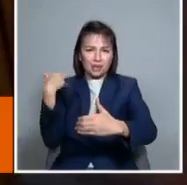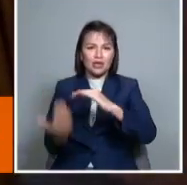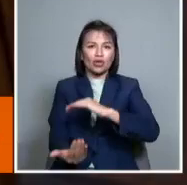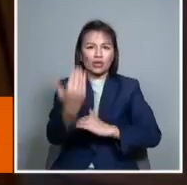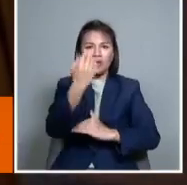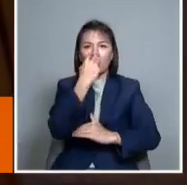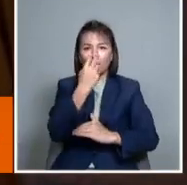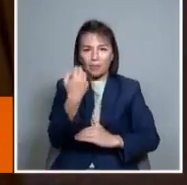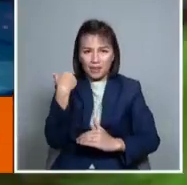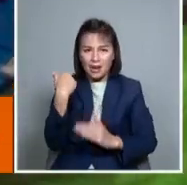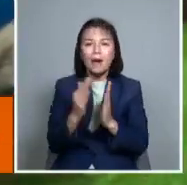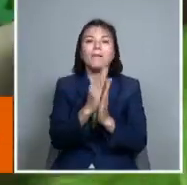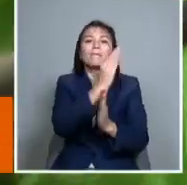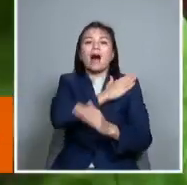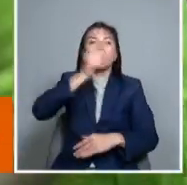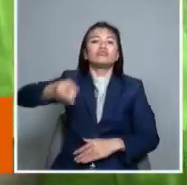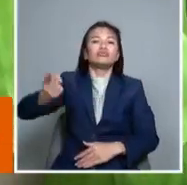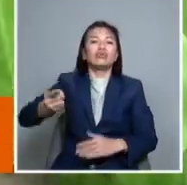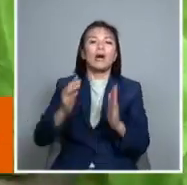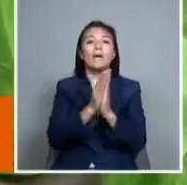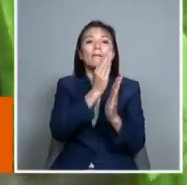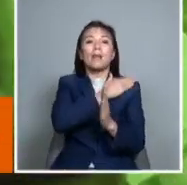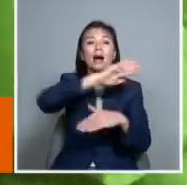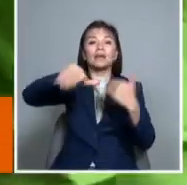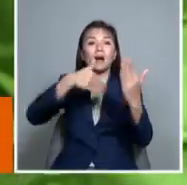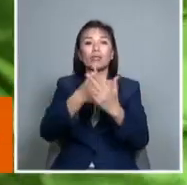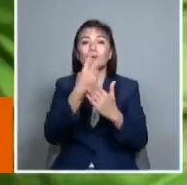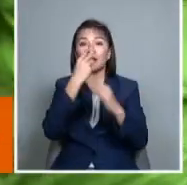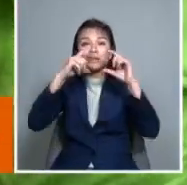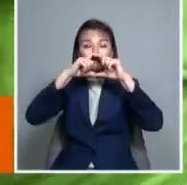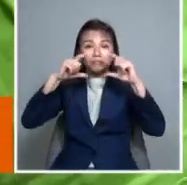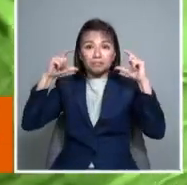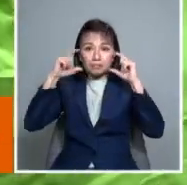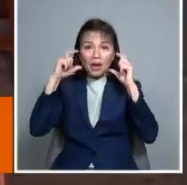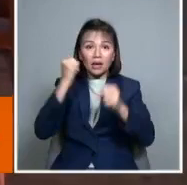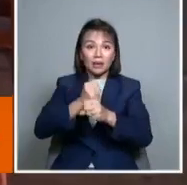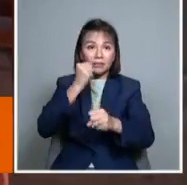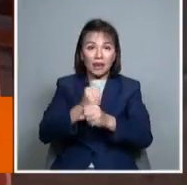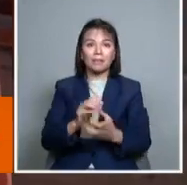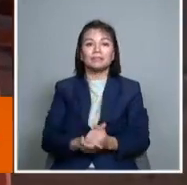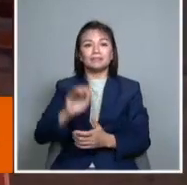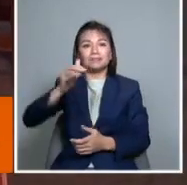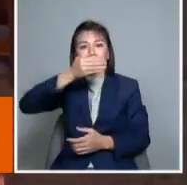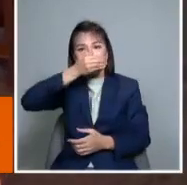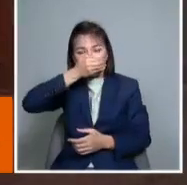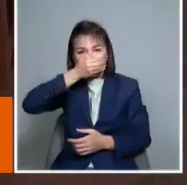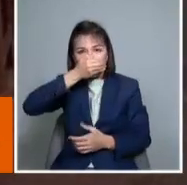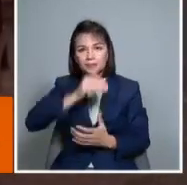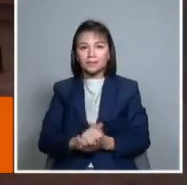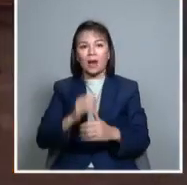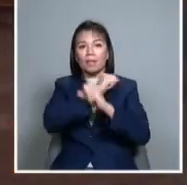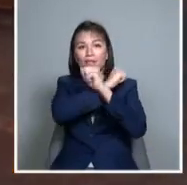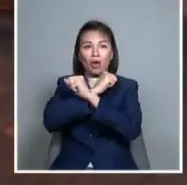ซึ่งถือว่าเป็นกิจของสงฆ์และทุกรูปก็อย่างที่เห็นนี่นะครับก่อนหน้านี้ก็จะได้ว่าทุกรูปเลยจะสวมใส่หน้ากากอนามัย